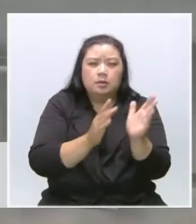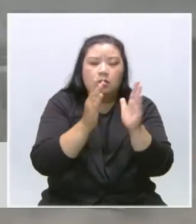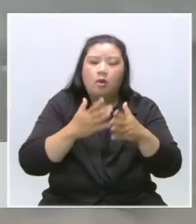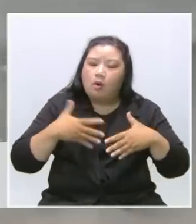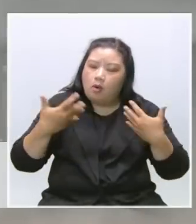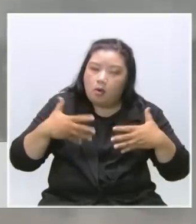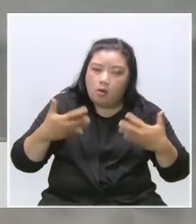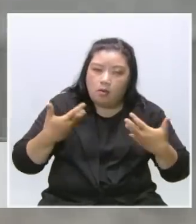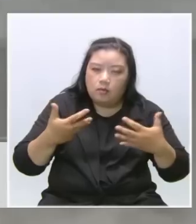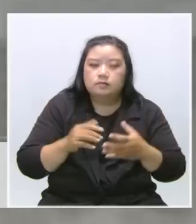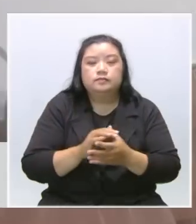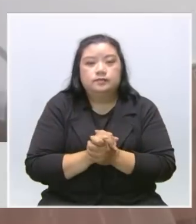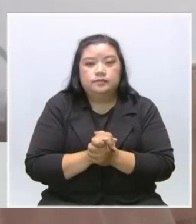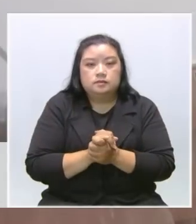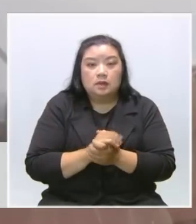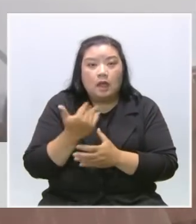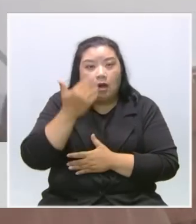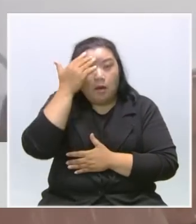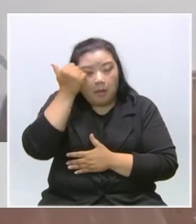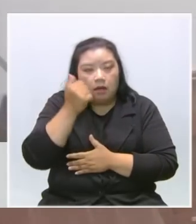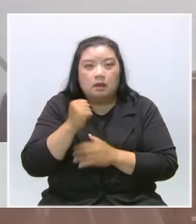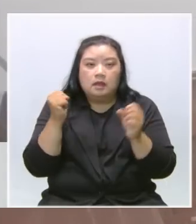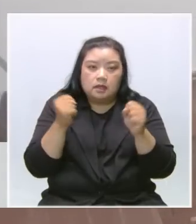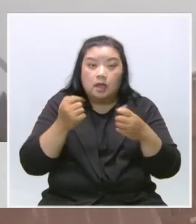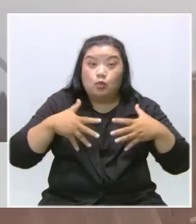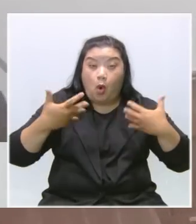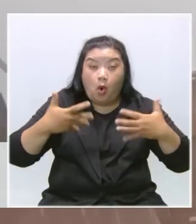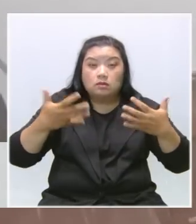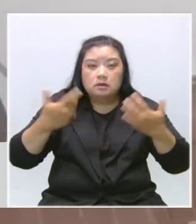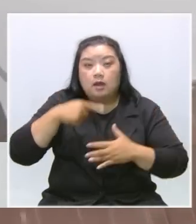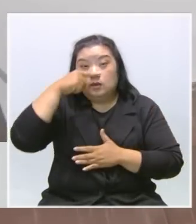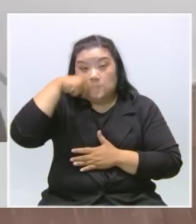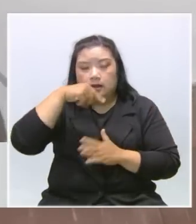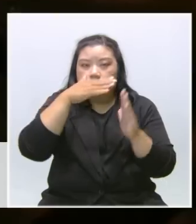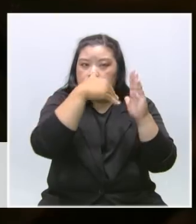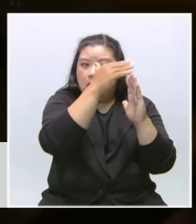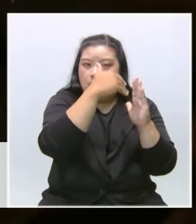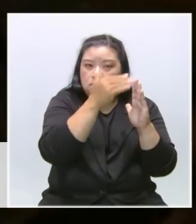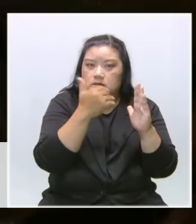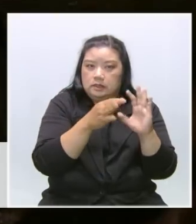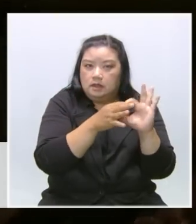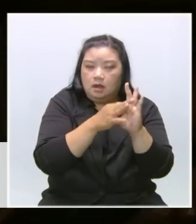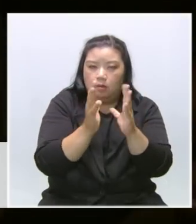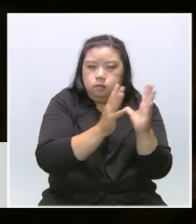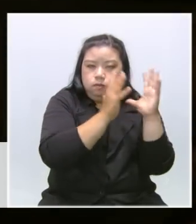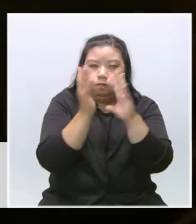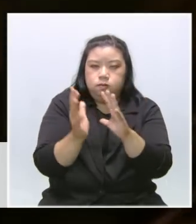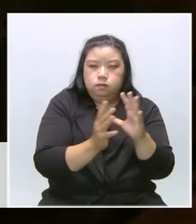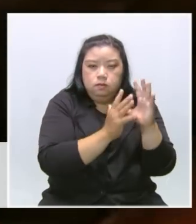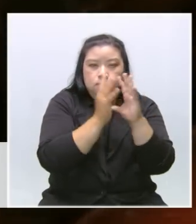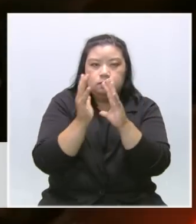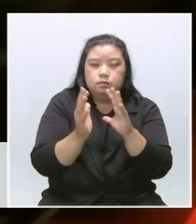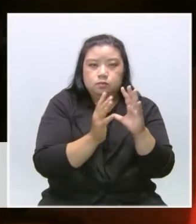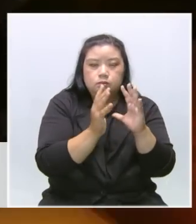อนถึงร้อนจัดเมื่อมาเจอกันแบบนี้ก็จะทำให้ประเทศไยตอนบนของเราเกิดพายุลุูร้อนขึ้นนั้เองโ